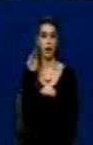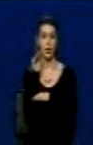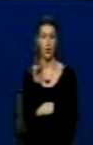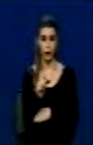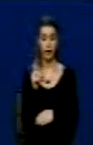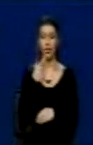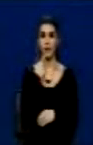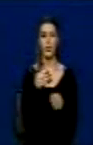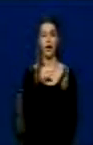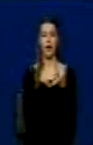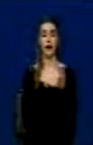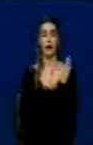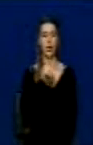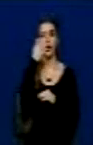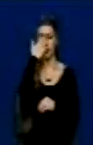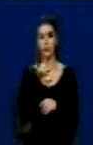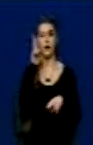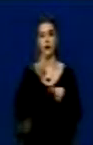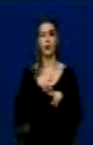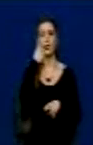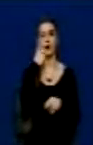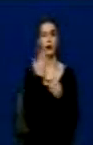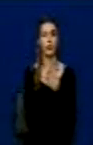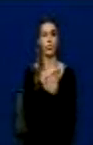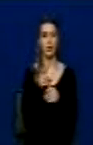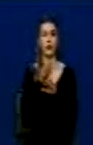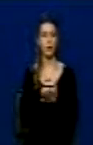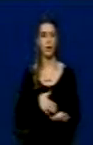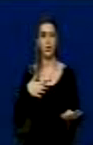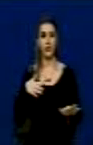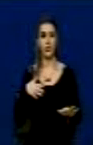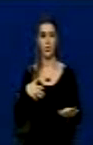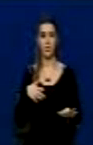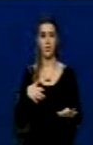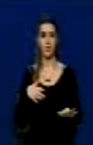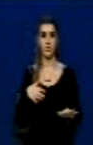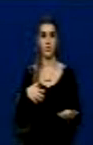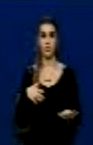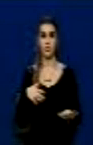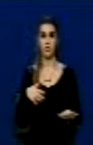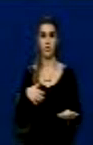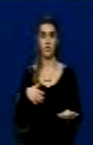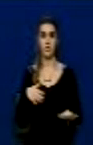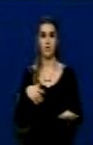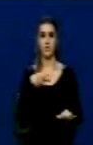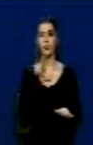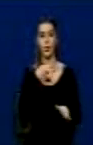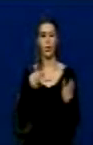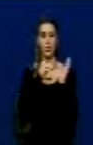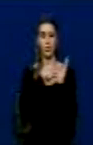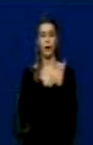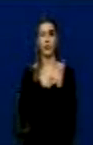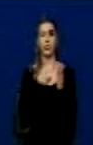shkruhet se një arritur ka qenë miratimi një rezolute në kuvend, i cili e mban në